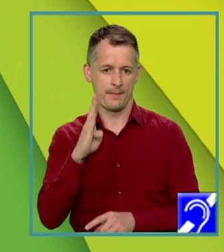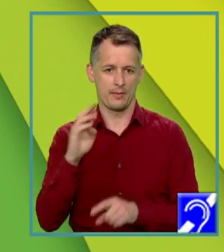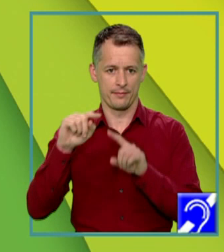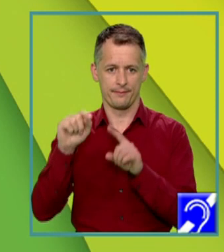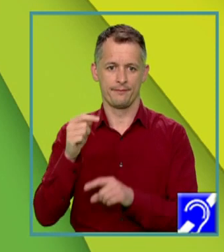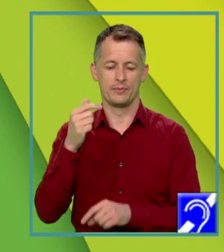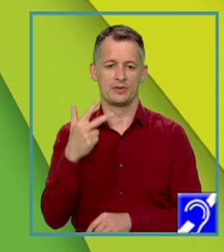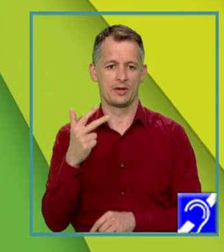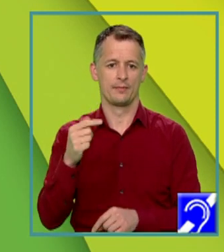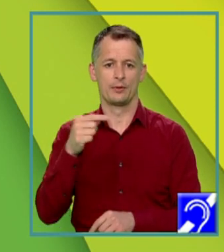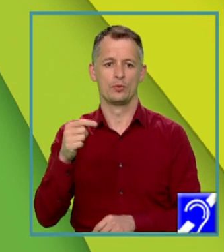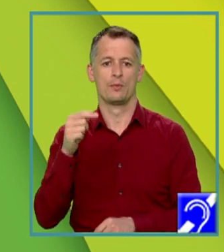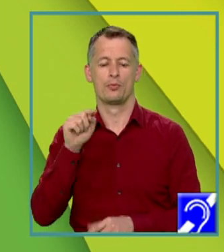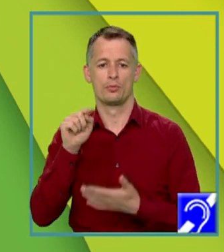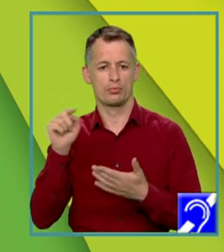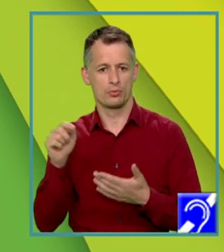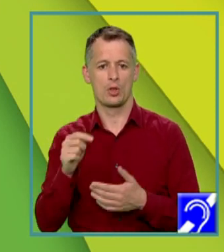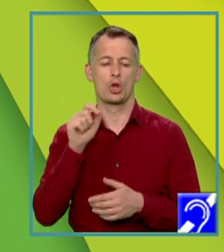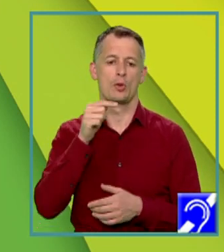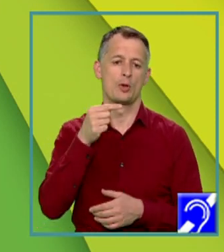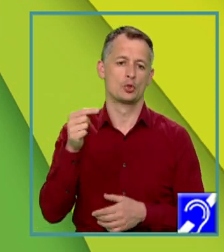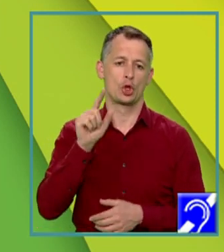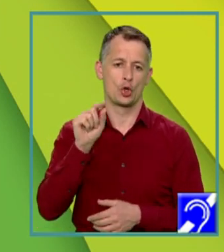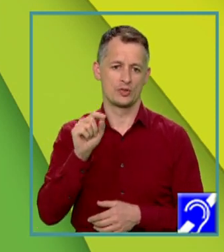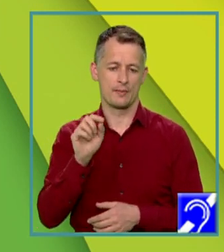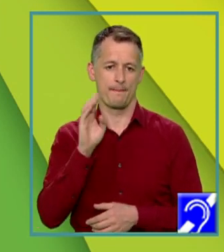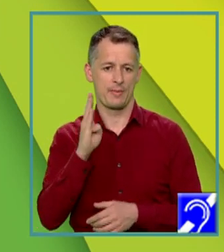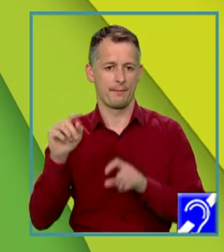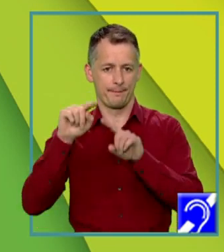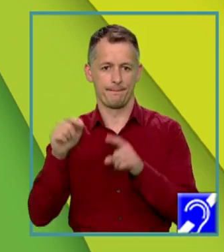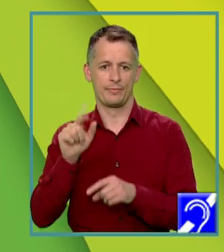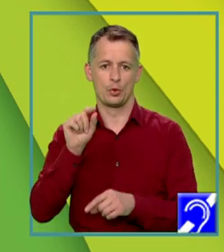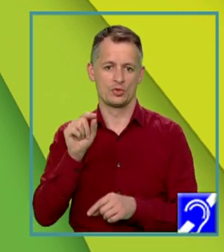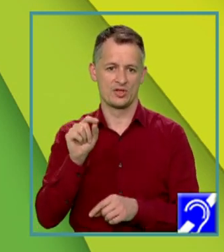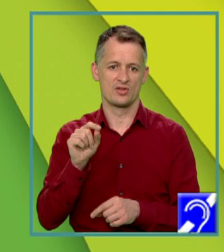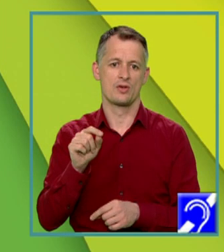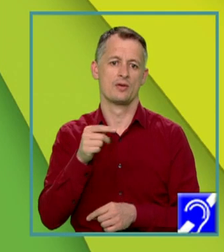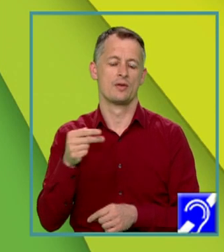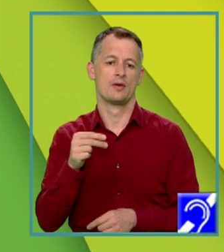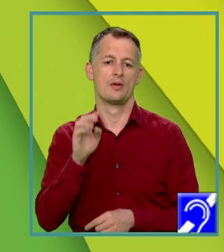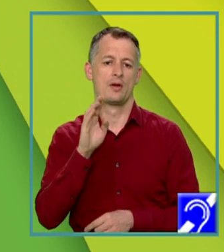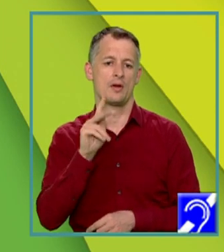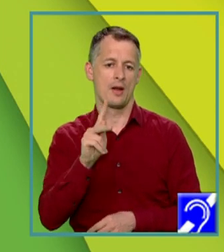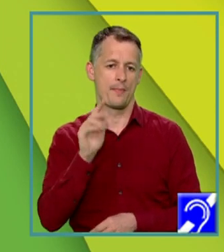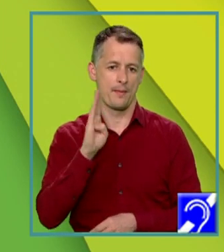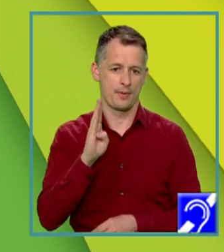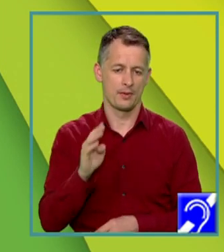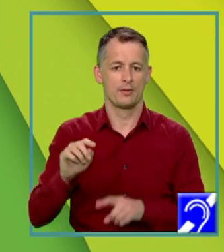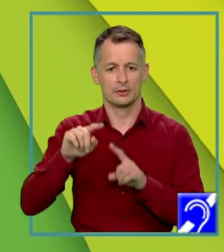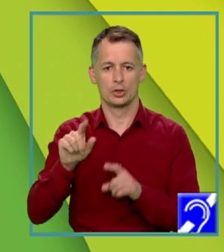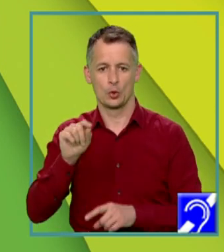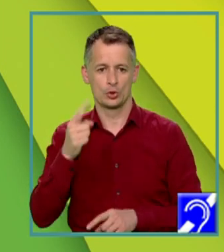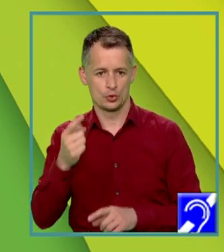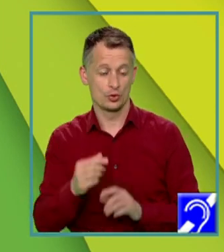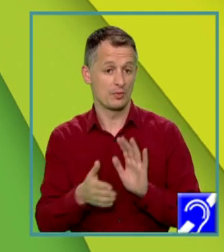20 egal cu k înmulțit cu matricea B de 21 particular zând relația demonstrat că